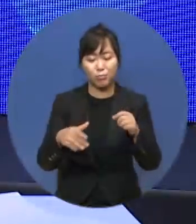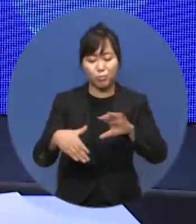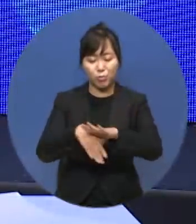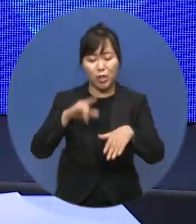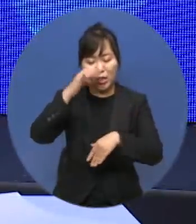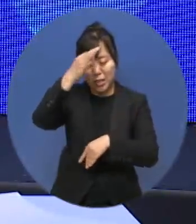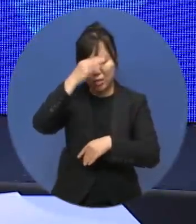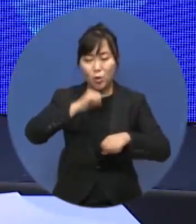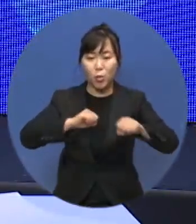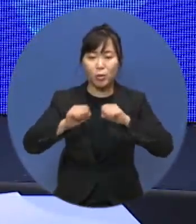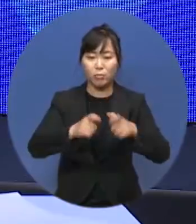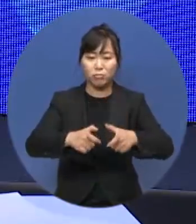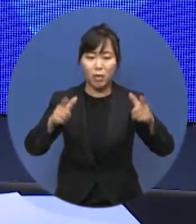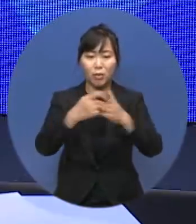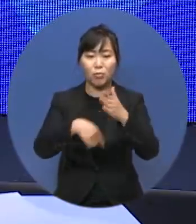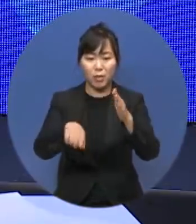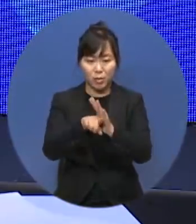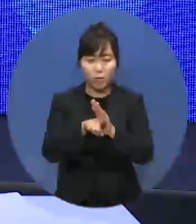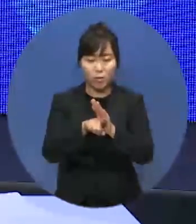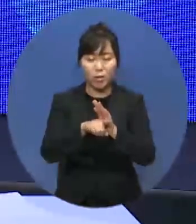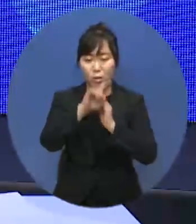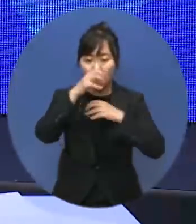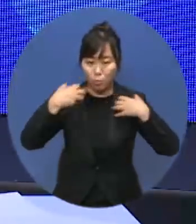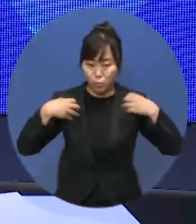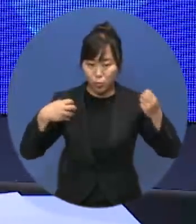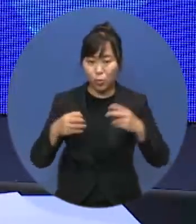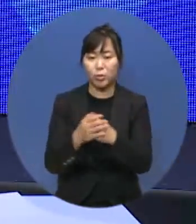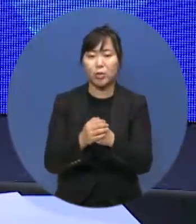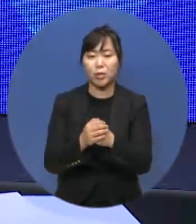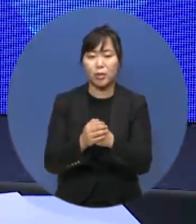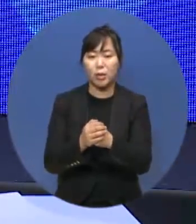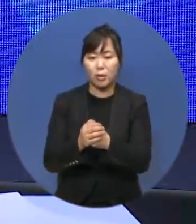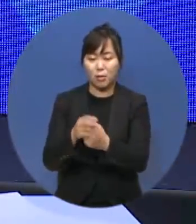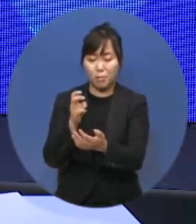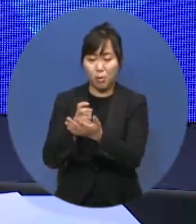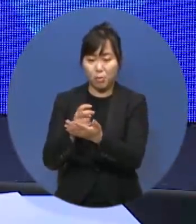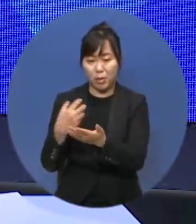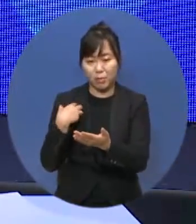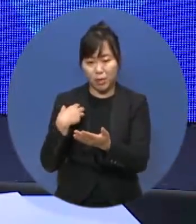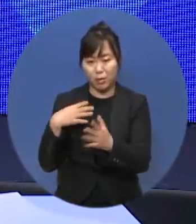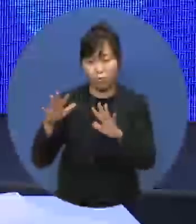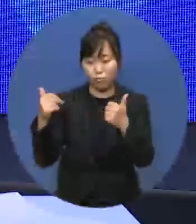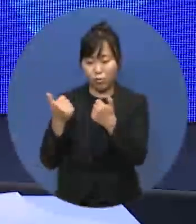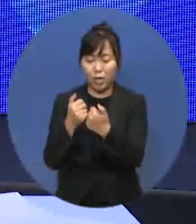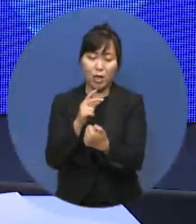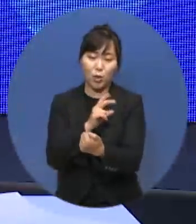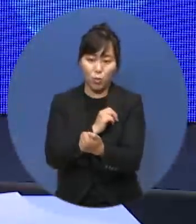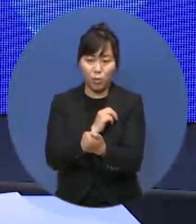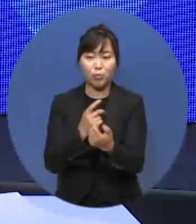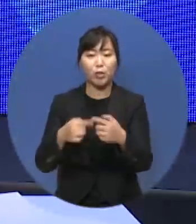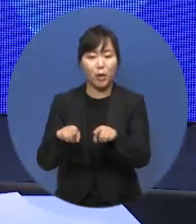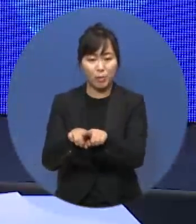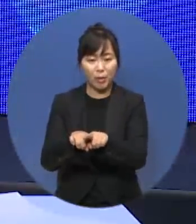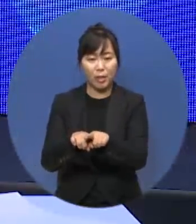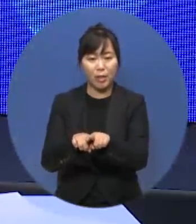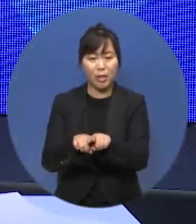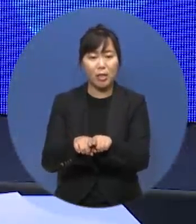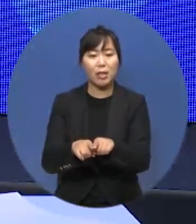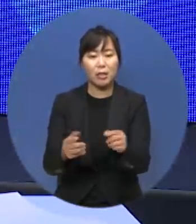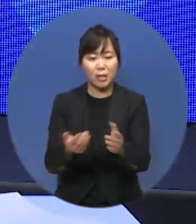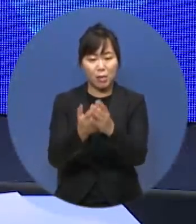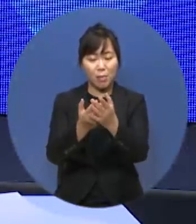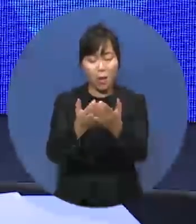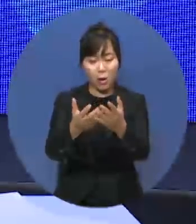더 확대되기 위해서는 문화체육관광부 그리고 이제 입법을 담당하는 국회의원분들과도 이제 개발원이